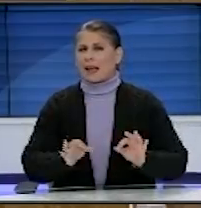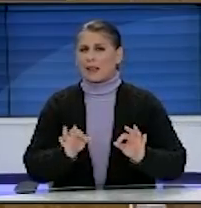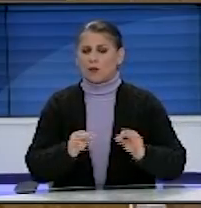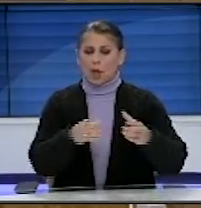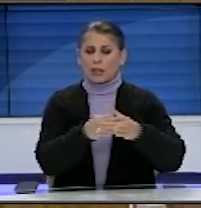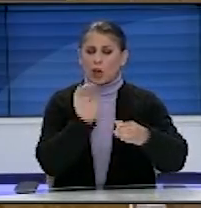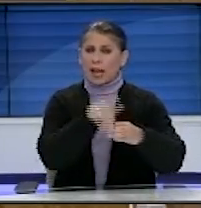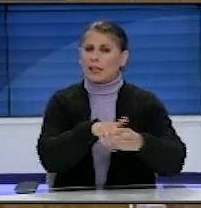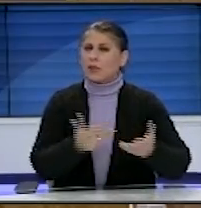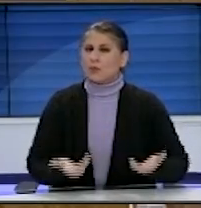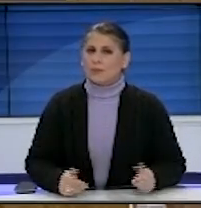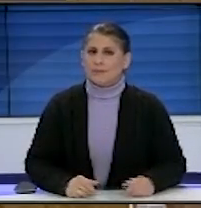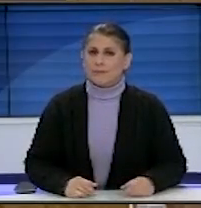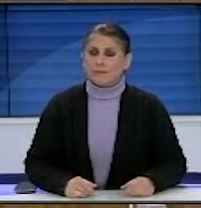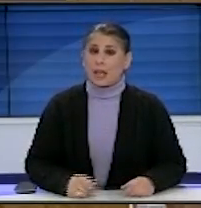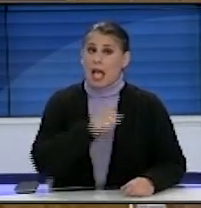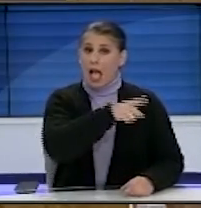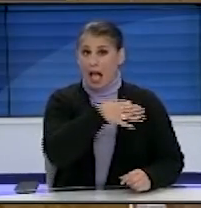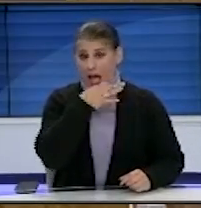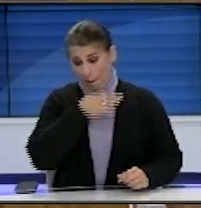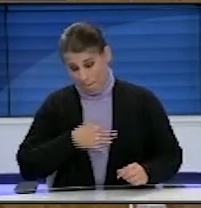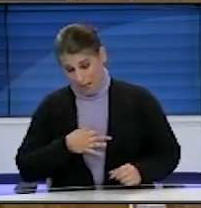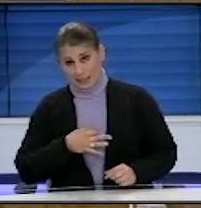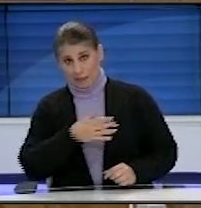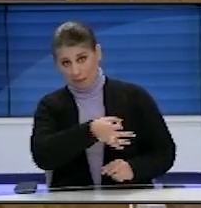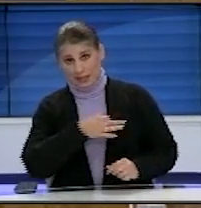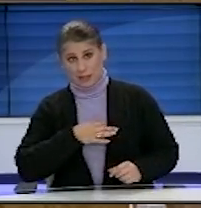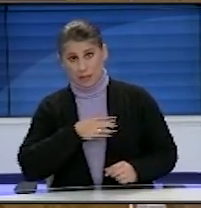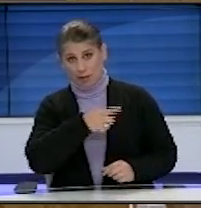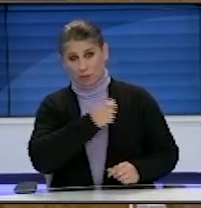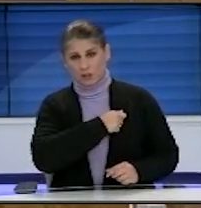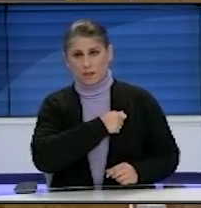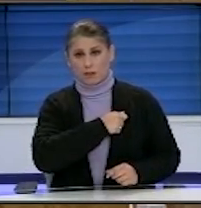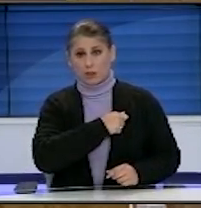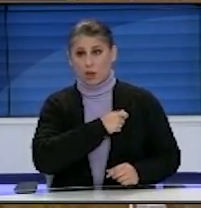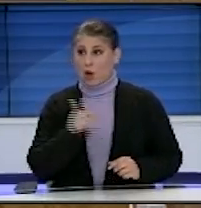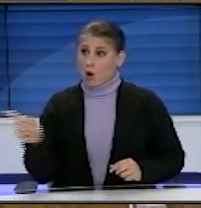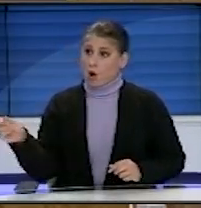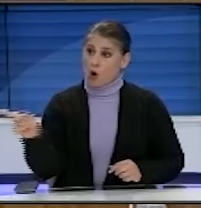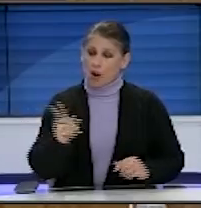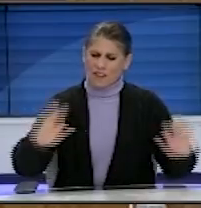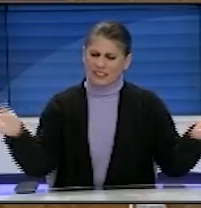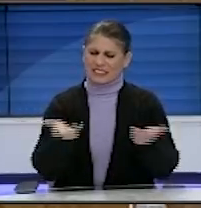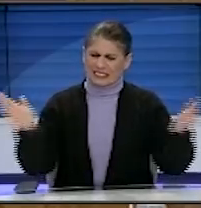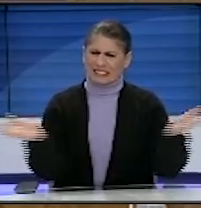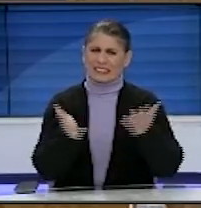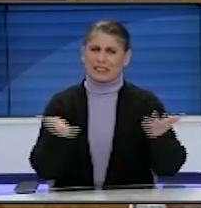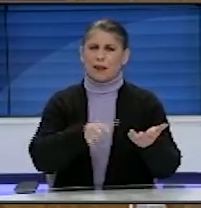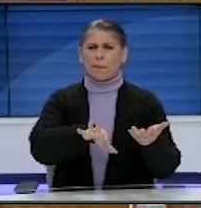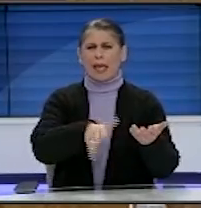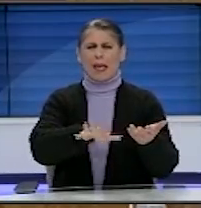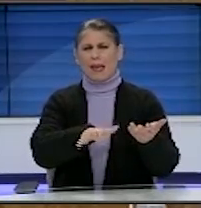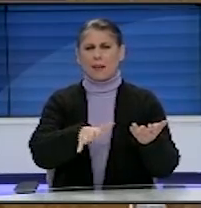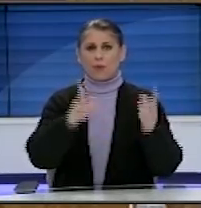ανήκουν? Σύμφωνα με τα λεγόμενά σας και τις εκτιμήσεις σας, όλοι αυτοί οι σφαγείς είναι περίπου